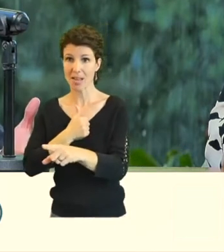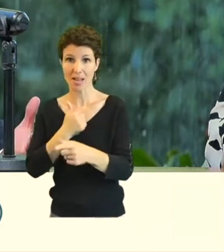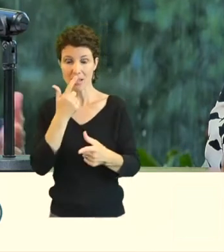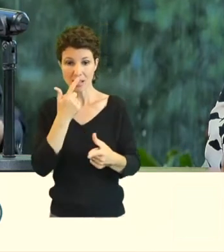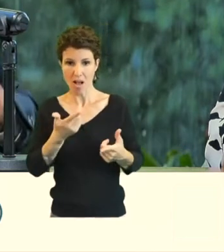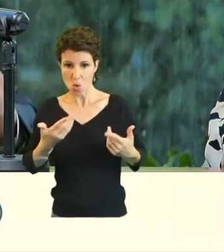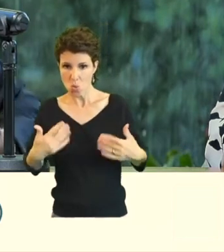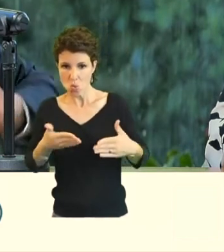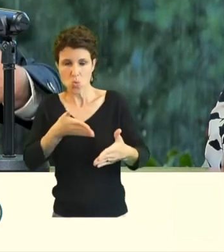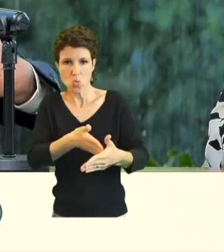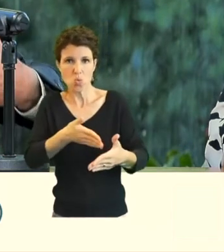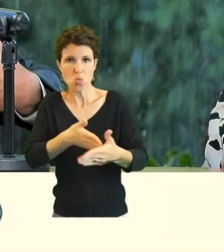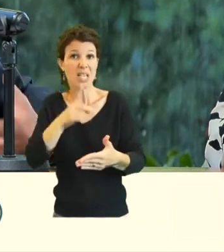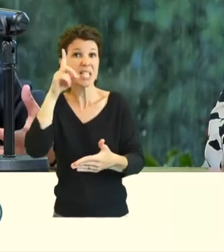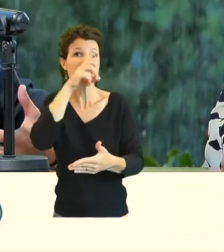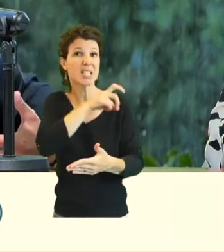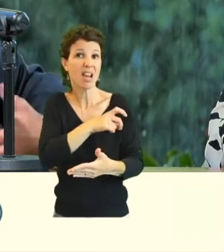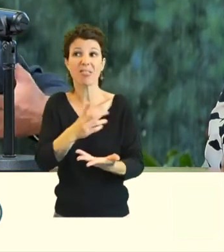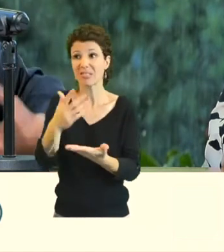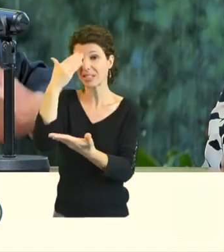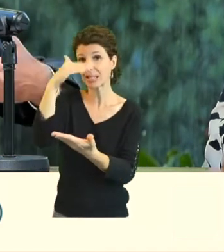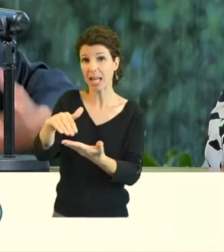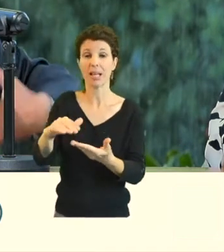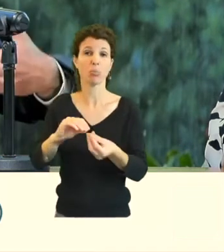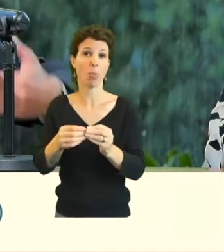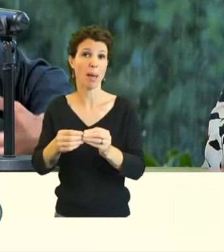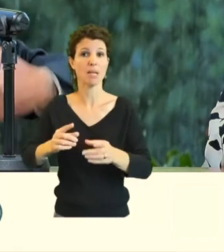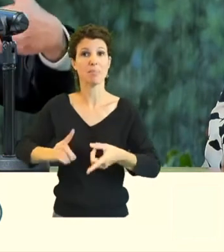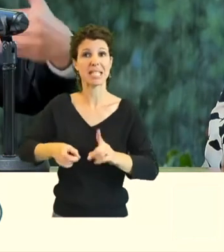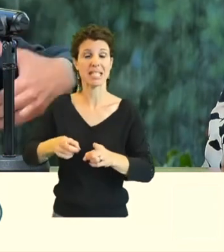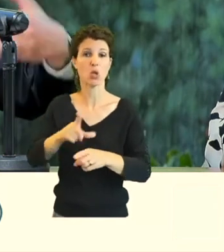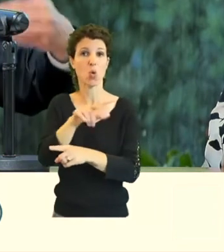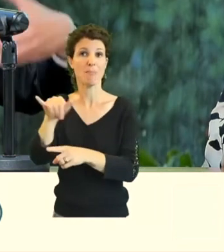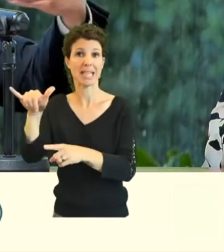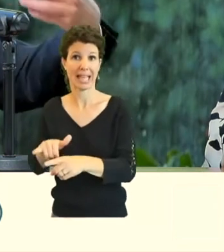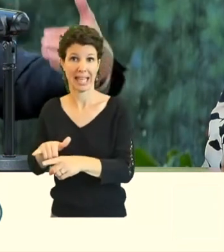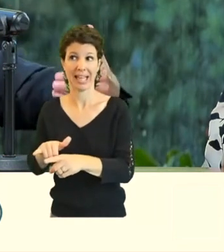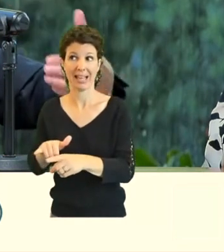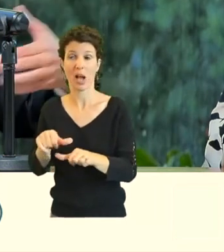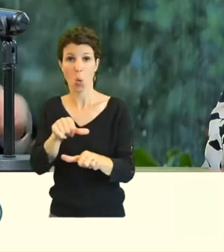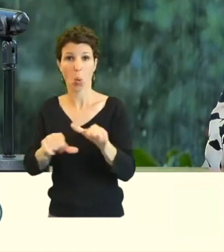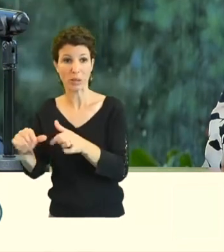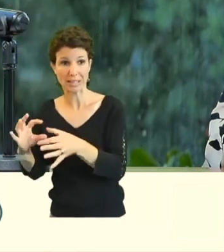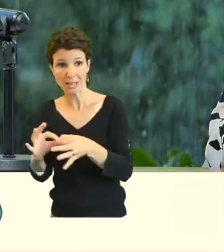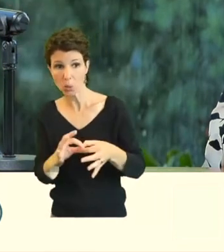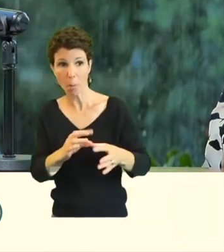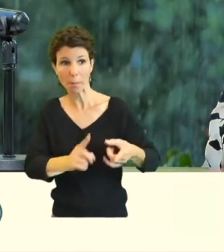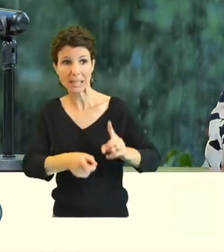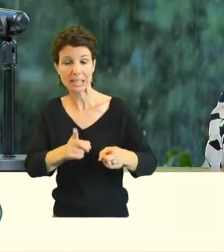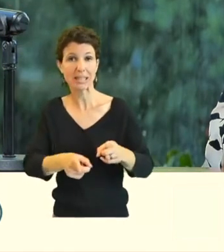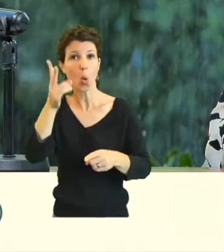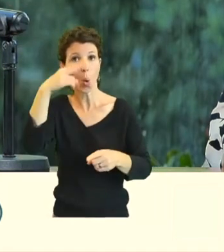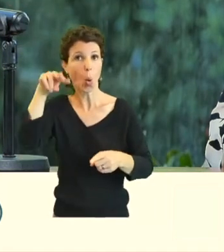savez, la problématique de la piscine de Ligny, c'est que son destin était lié à la piscine d'Euroméditerranée. À partir du